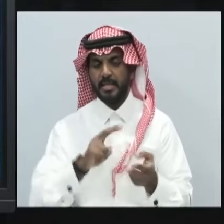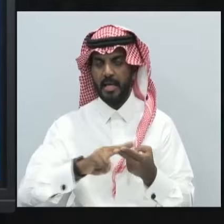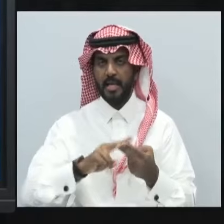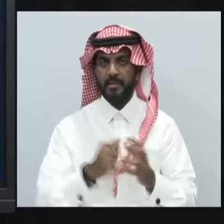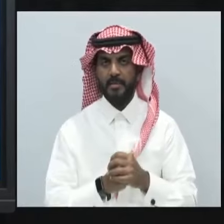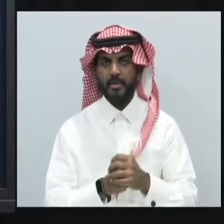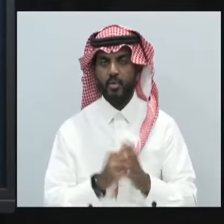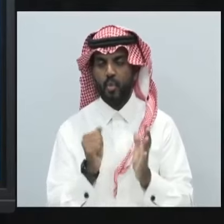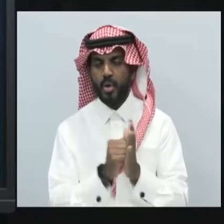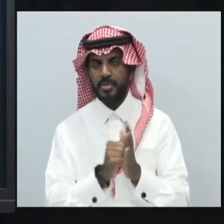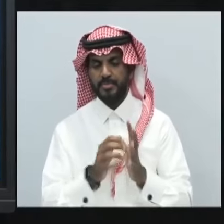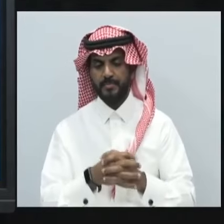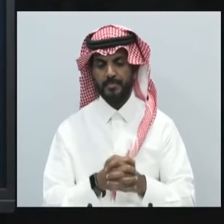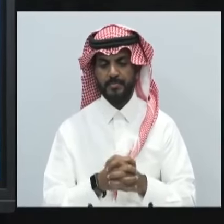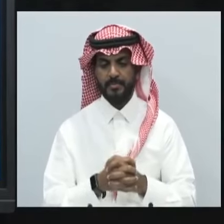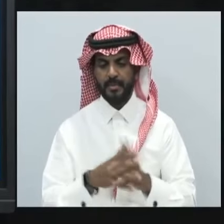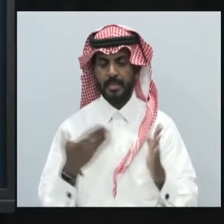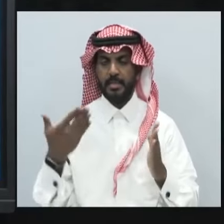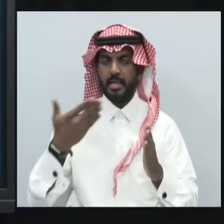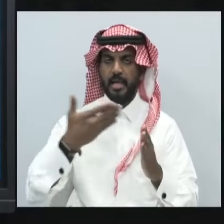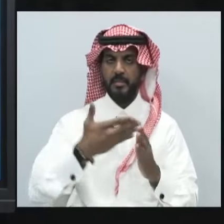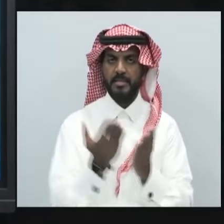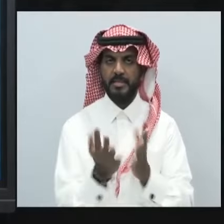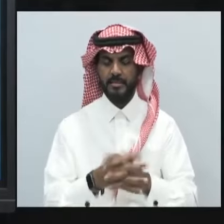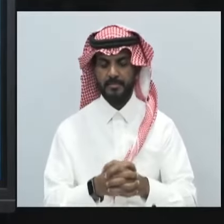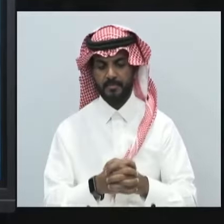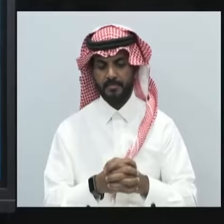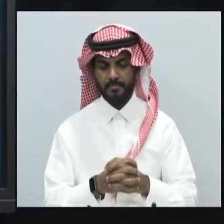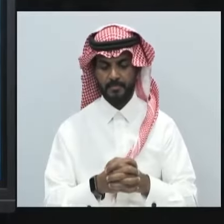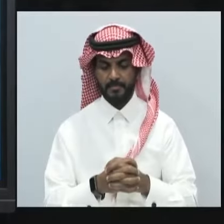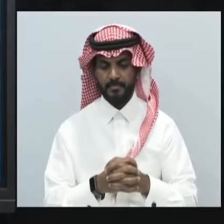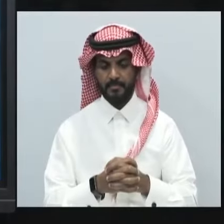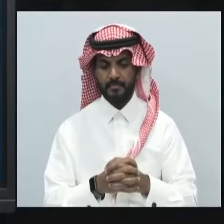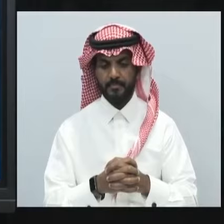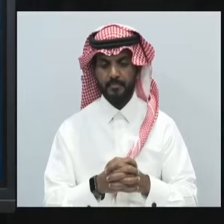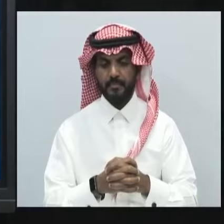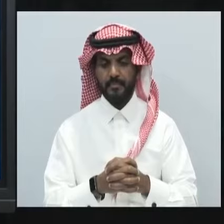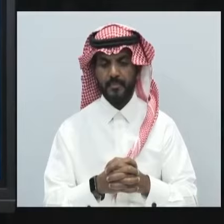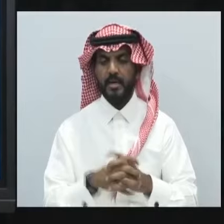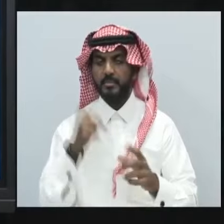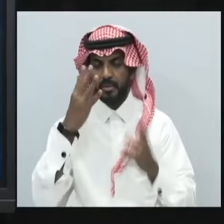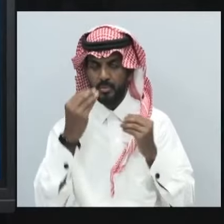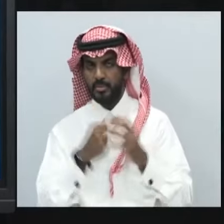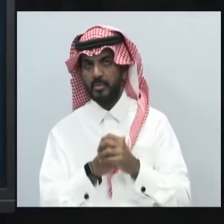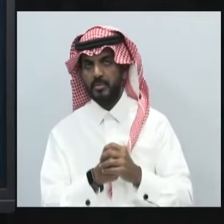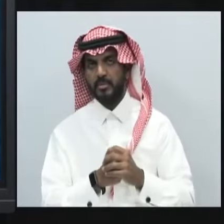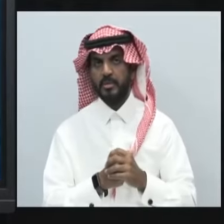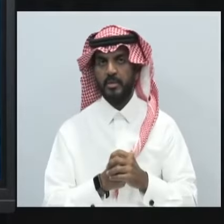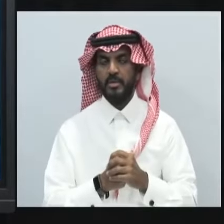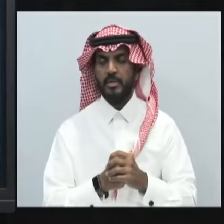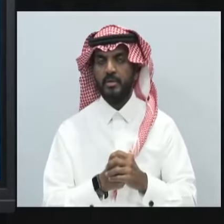الواجب الذي طرحناه في ختام درسنا في الحصه الماضيه سؤالا